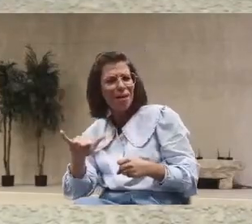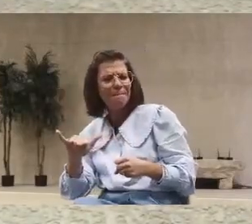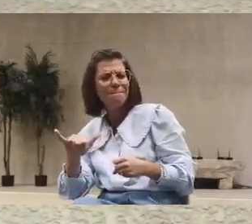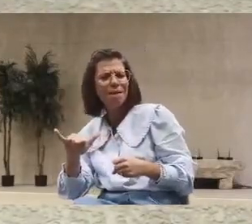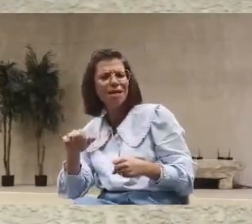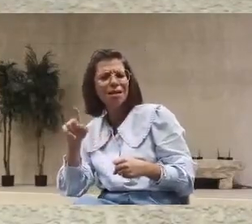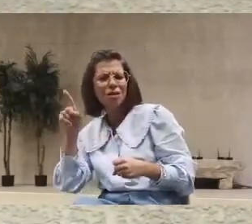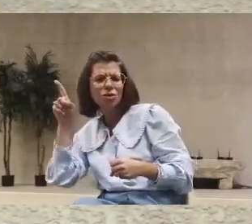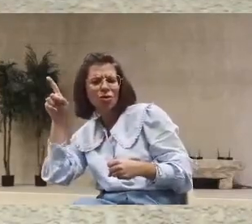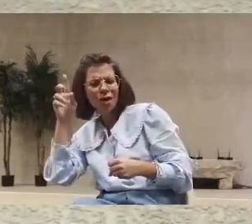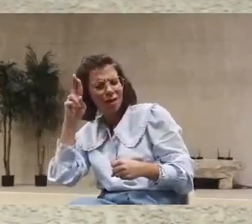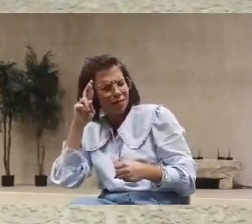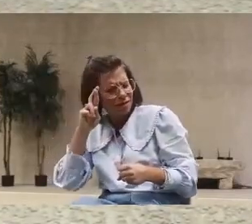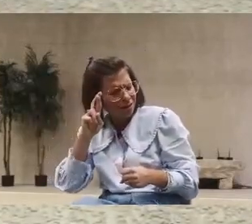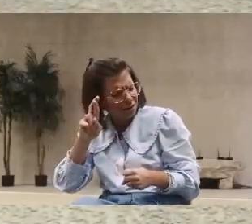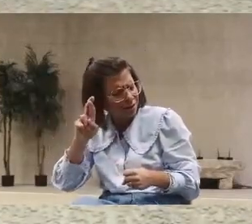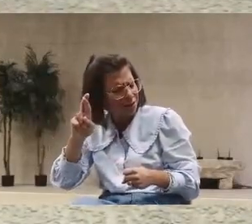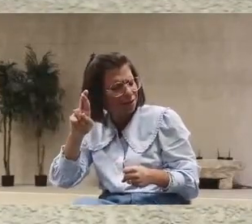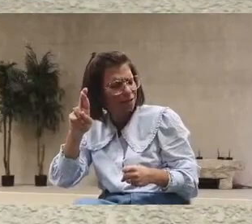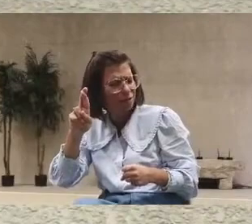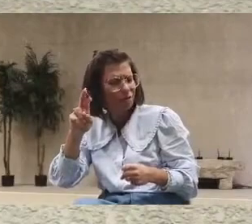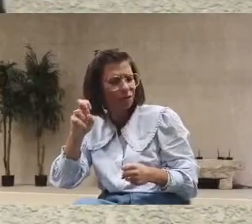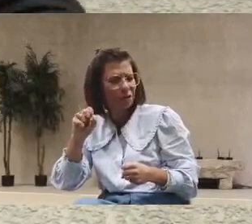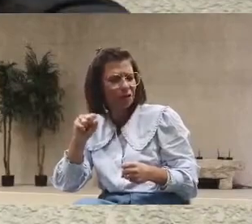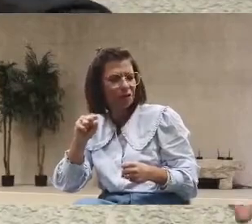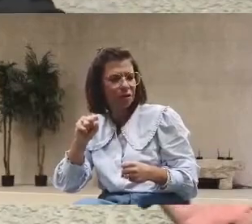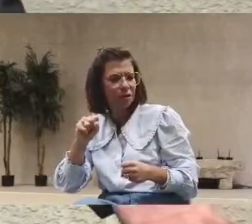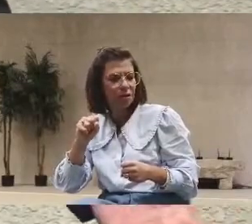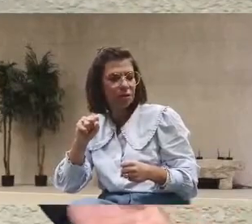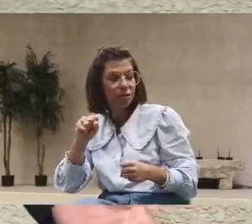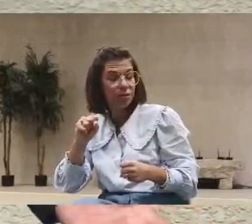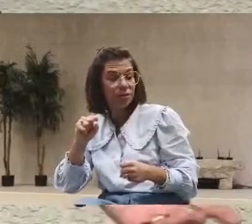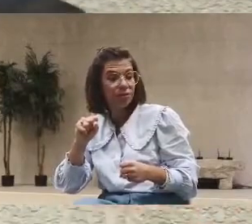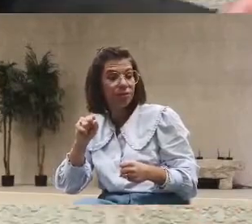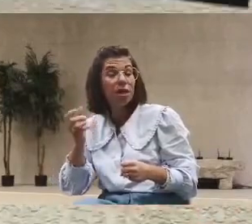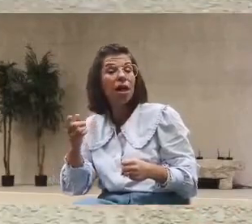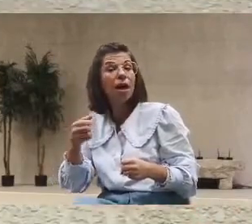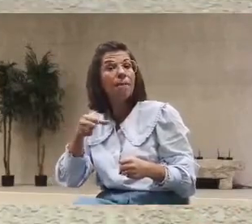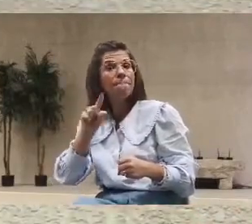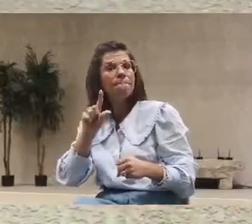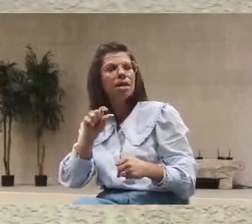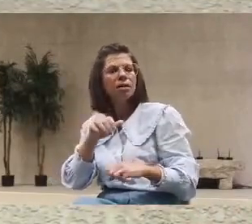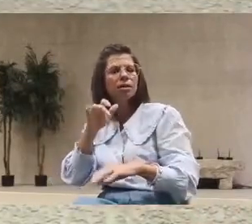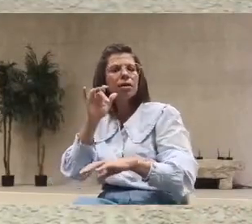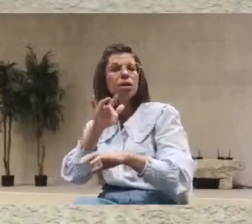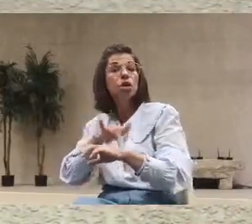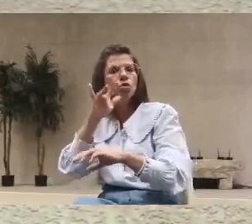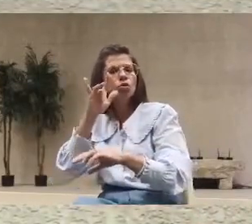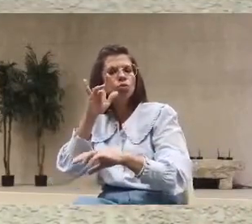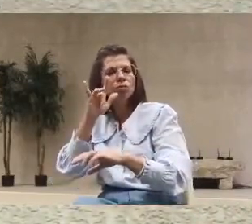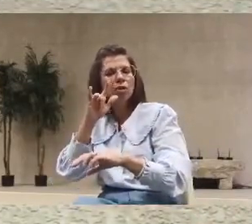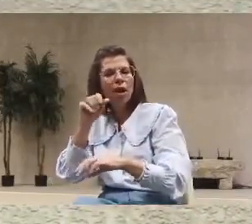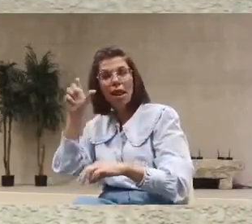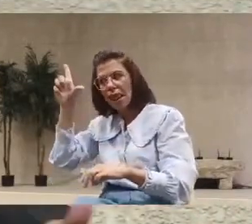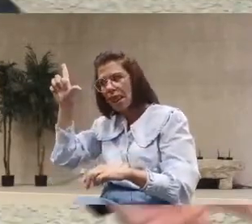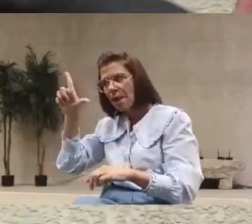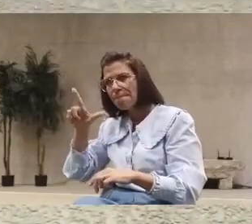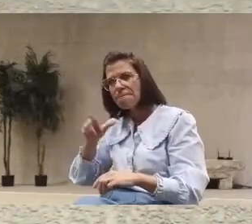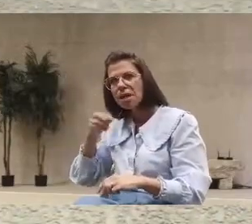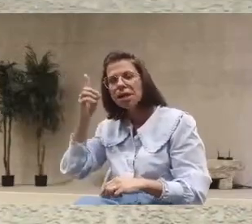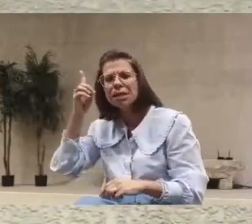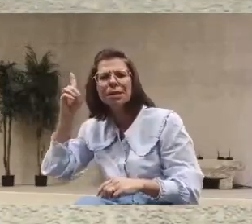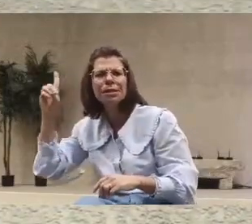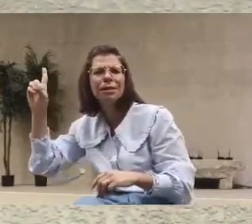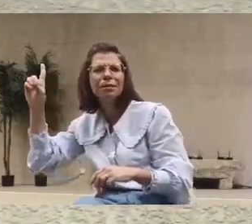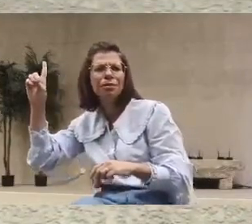là elle était vraie et tout d'un coup la présence de Dieu tout d'un